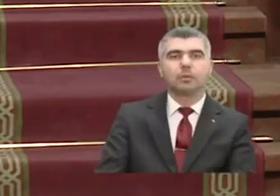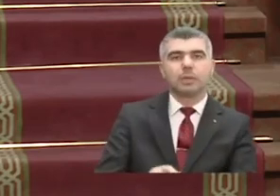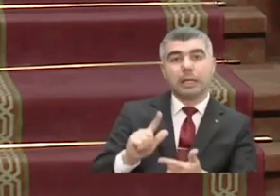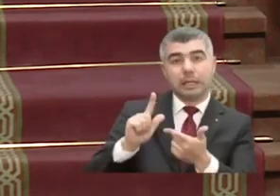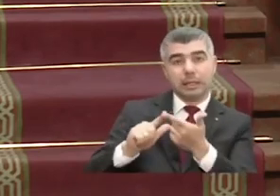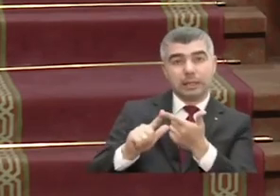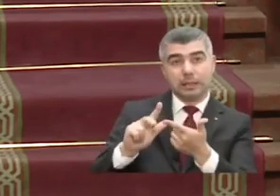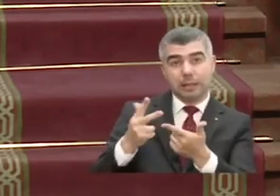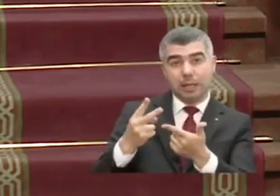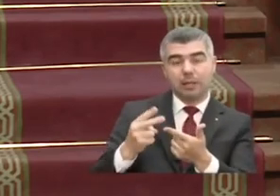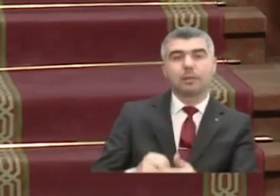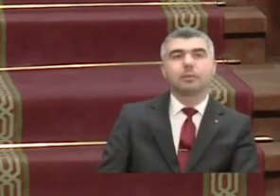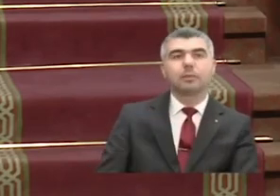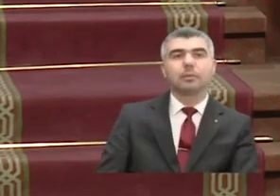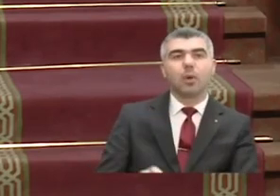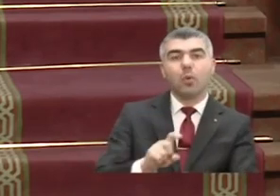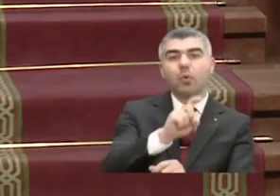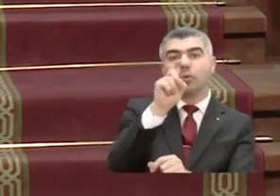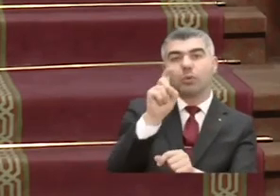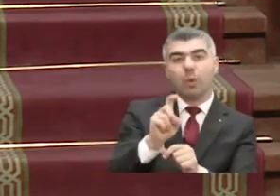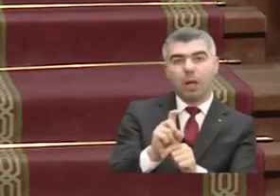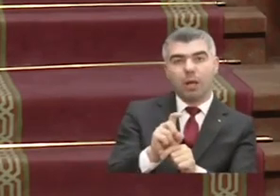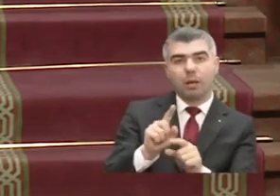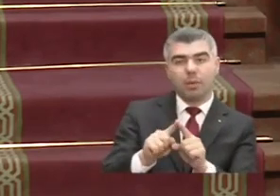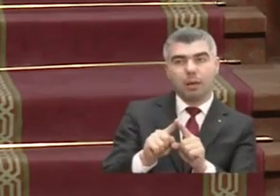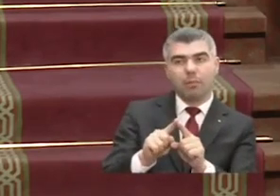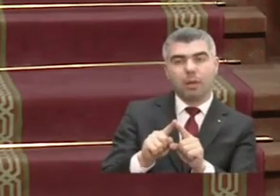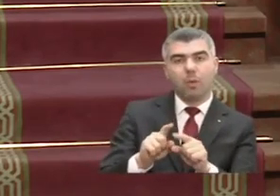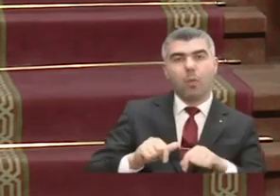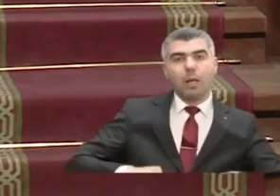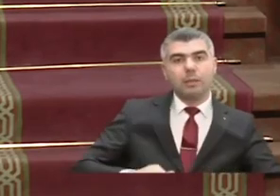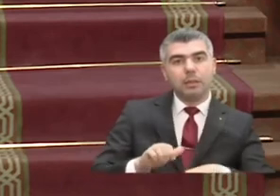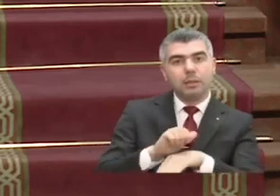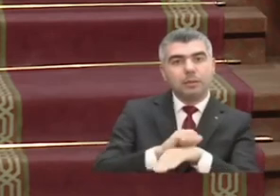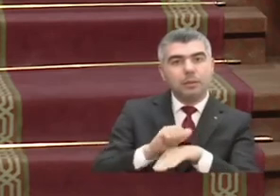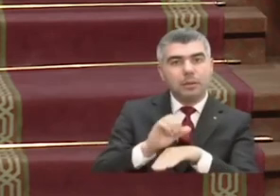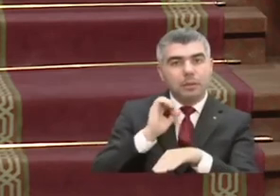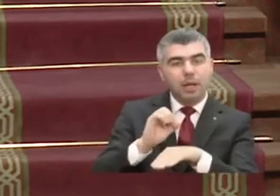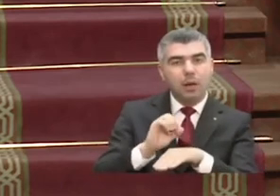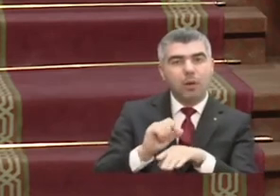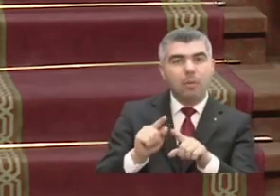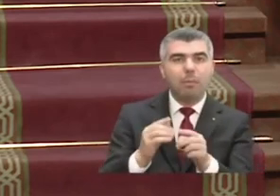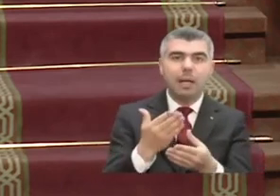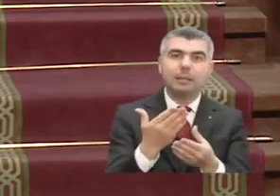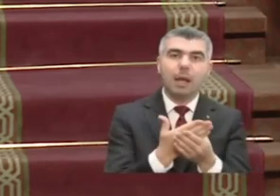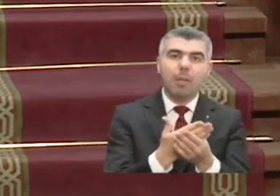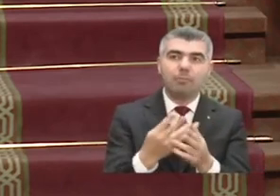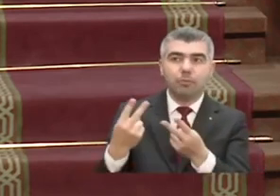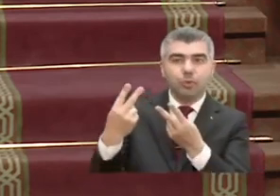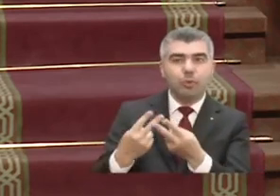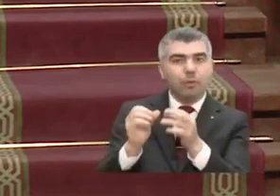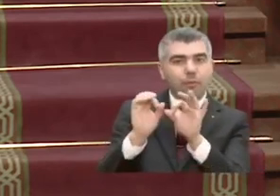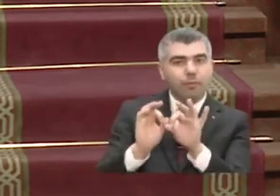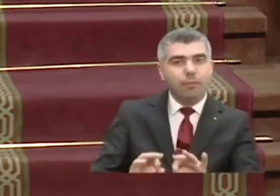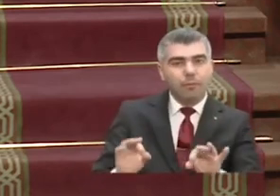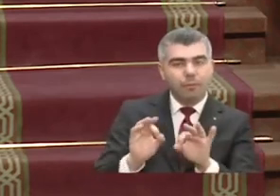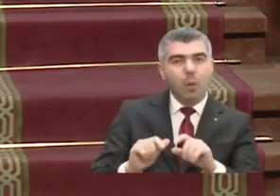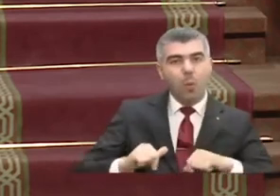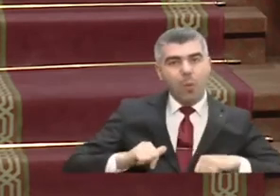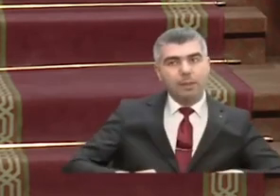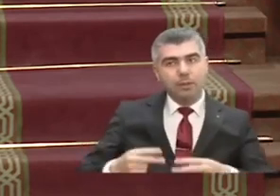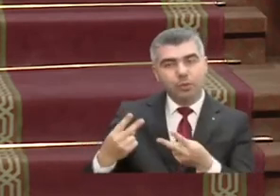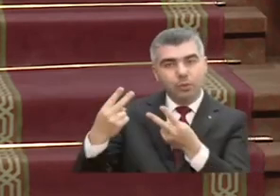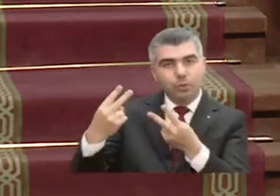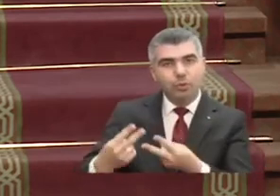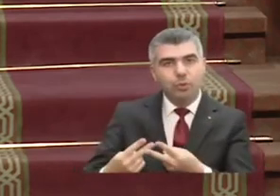جوج قلنا حنا الأسئلة اللي خصنا نطرحوها على وزير الداخلية، وزير الداخلية عنده الأسباب ديالو ديال التغير. قلنا الوزراء اللي